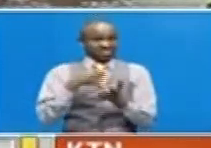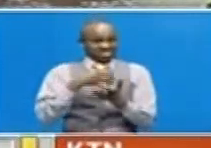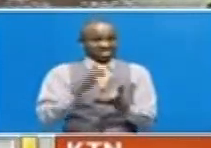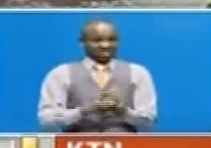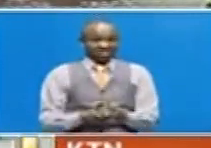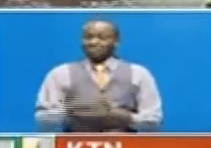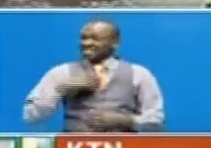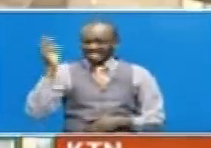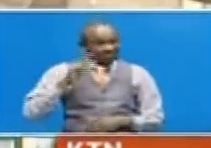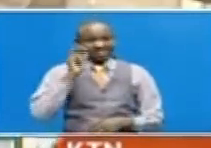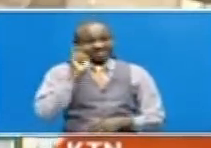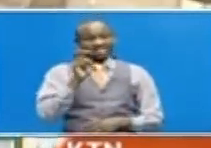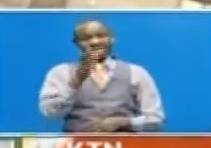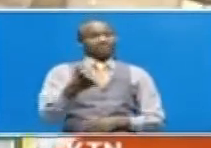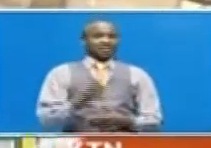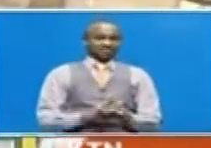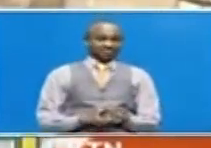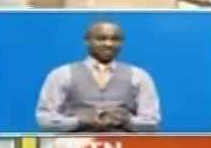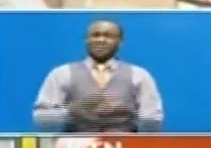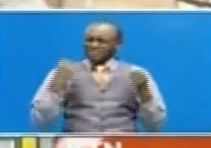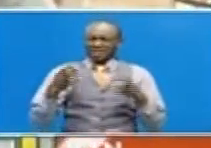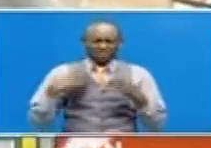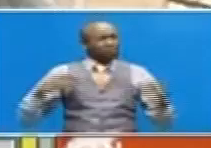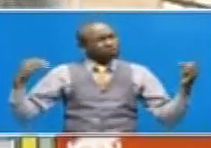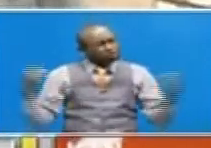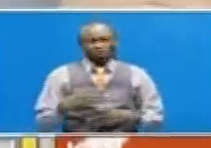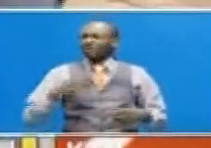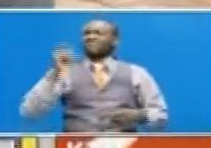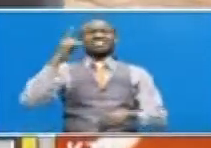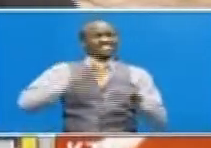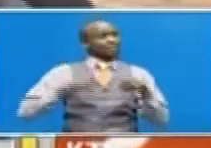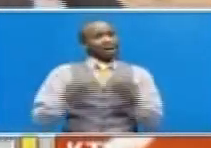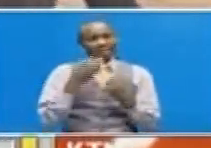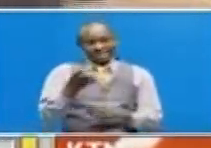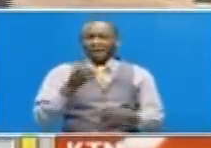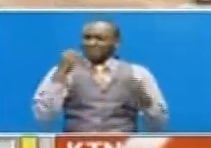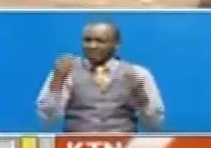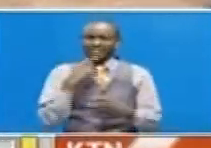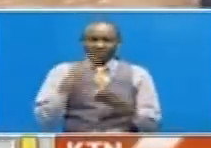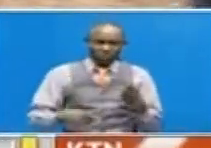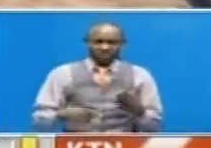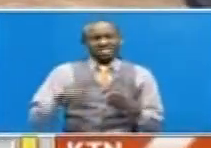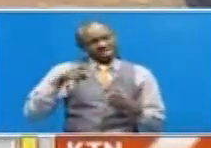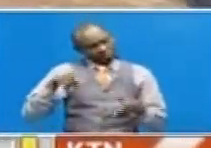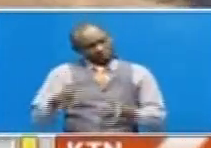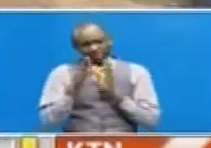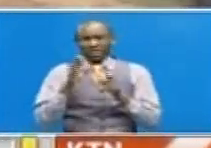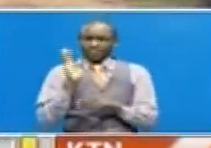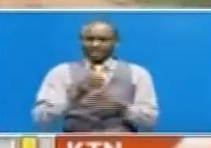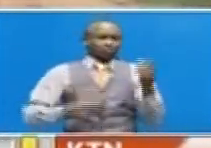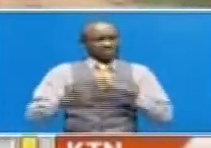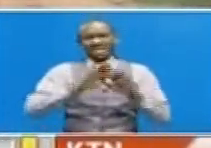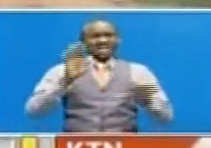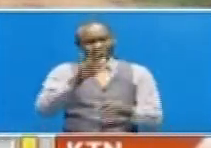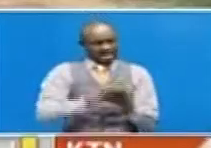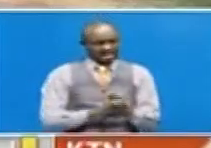haya tujaiona Siloba. Wengi wameshangazwa na tukio hilo, huku baadhi yao wakitafuta mbinu za kuuza mashamba